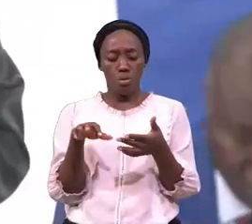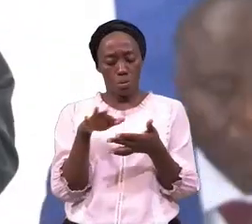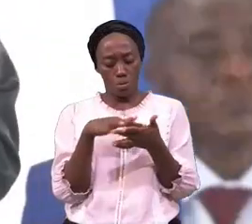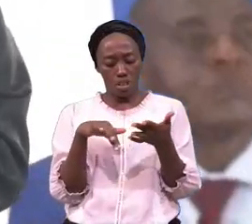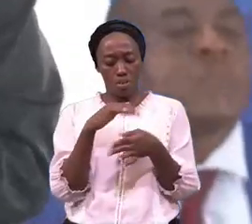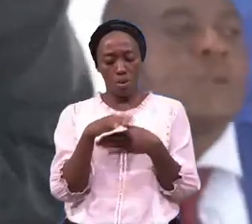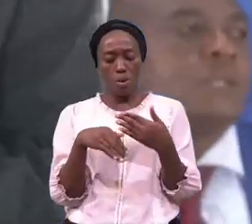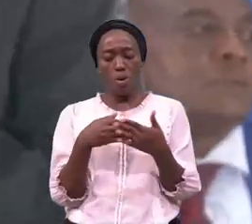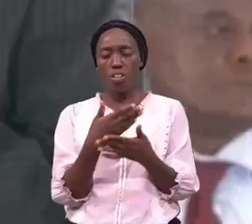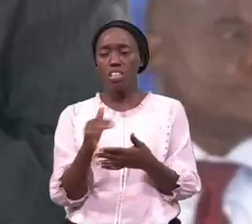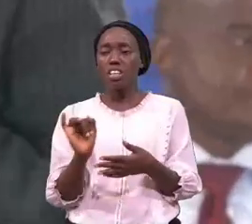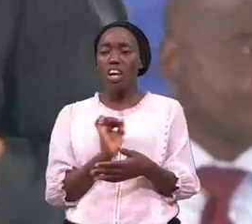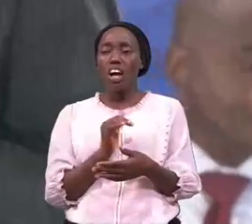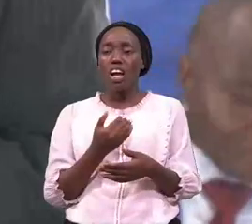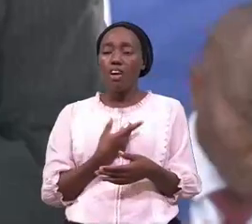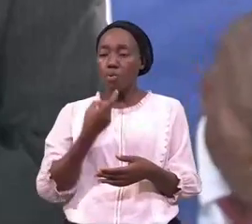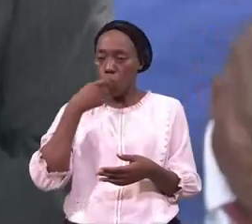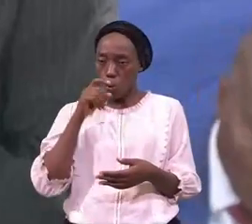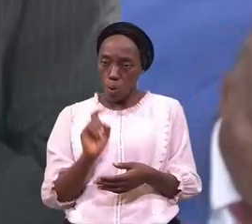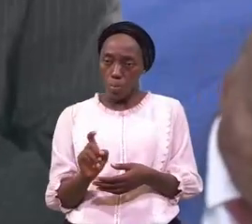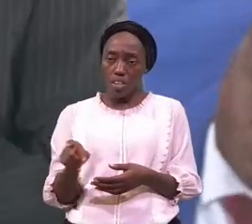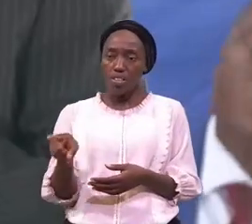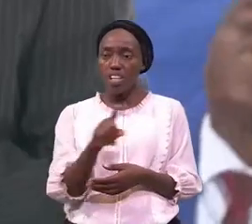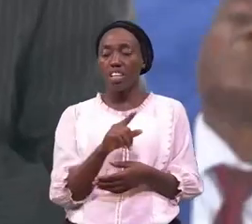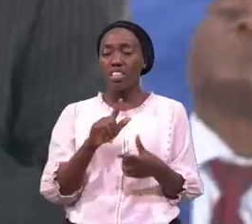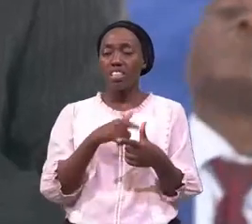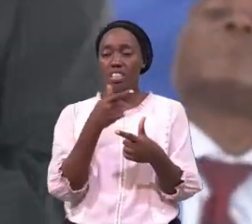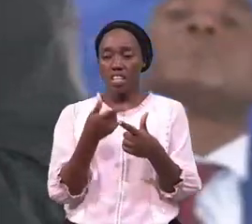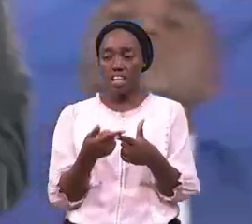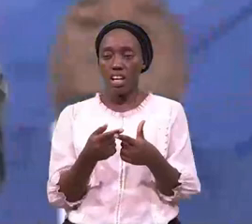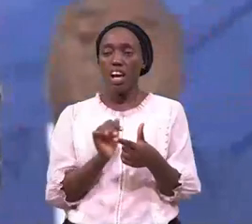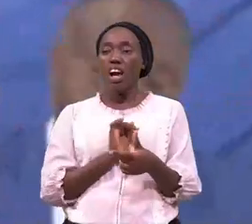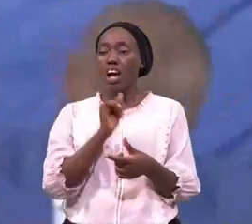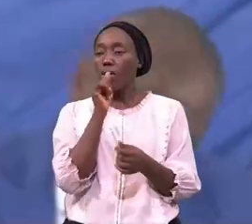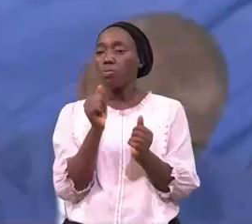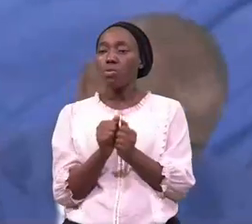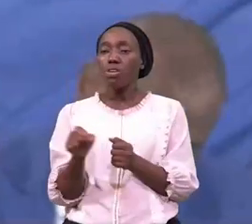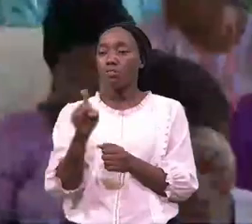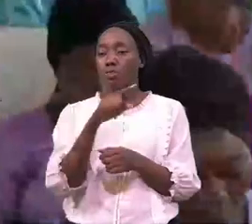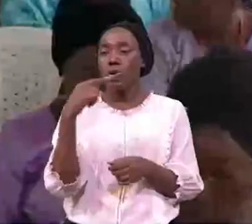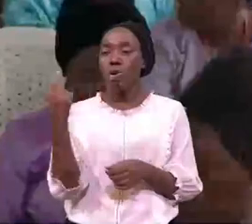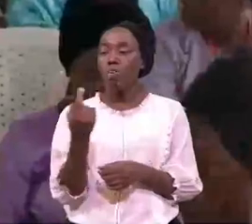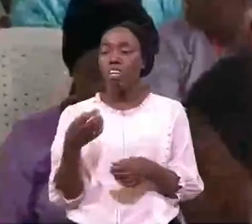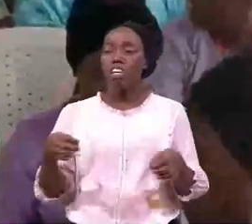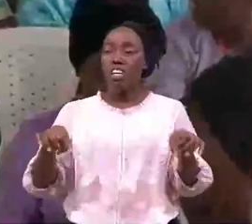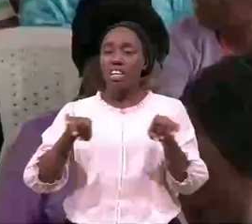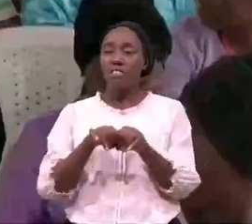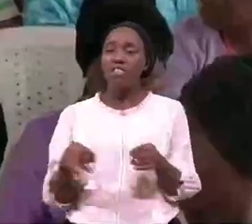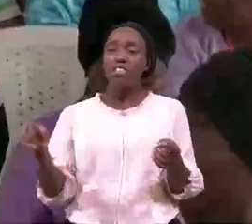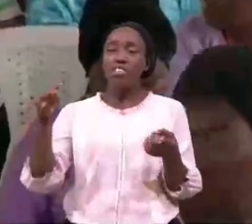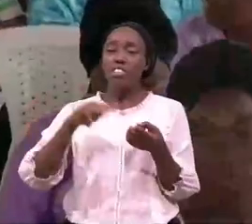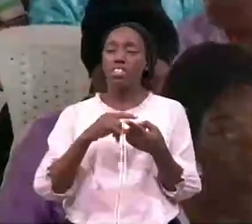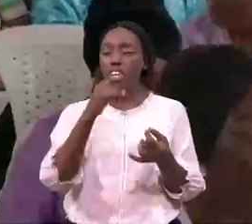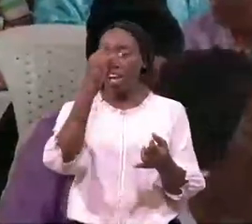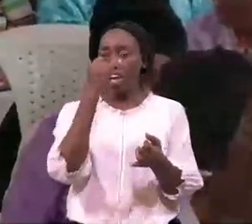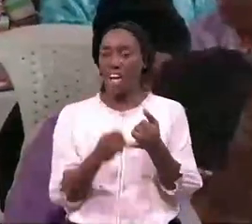Vous voulez enseigner à observer tout ce que vous avez prescrit. Et voici, je suis avec vous tous les jours. Jusqu'à la fin